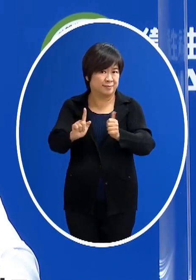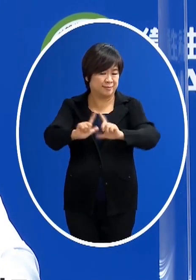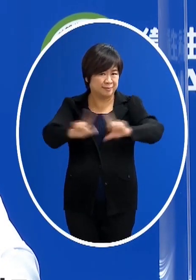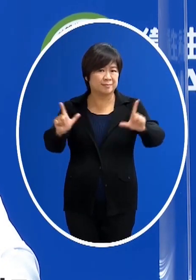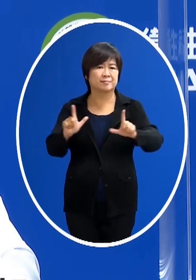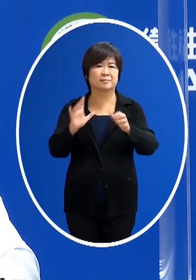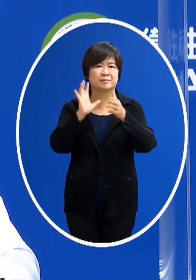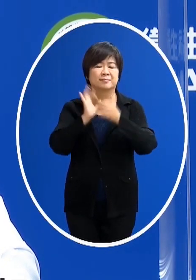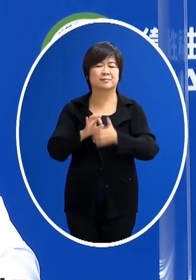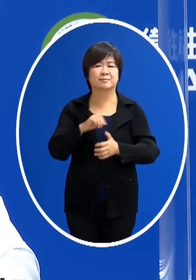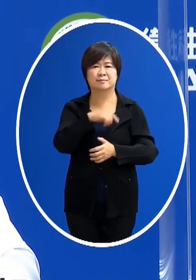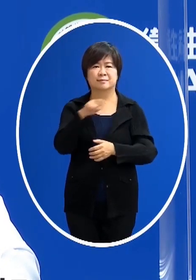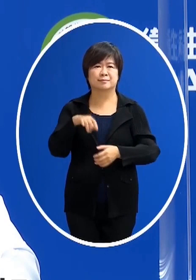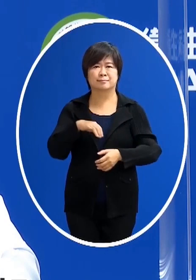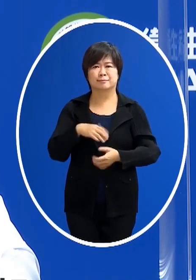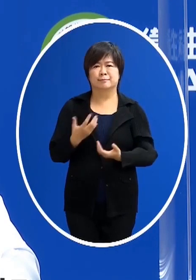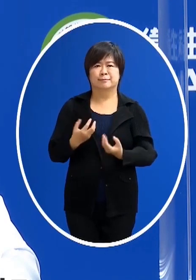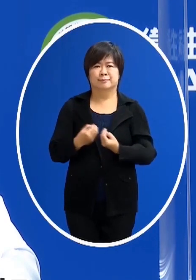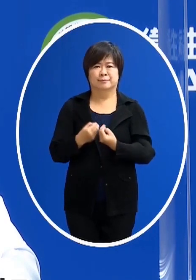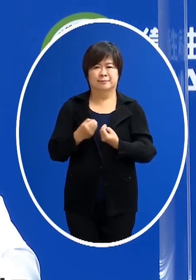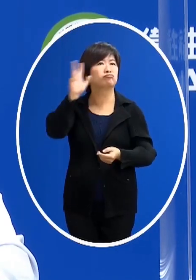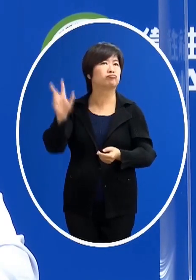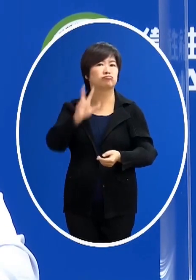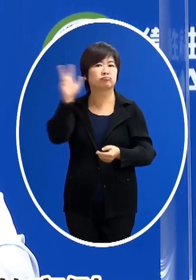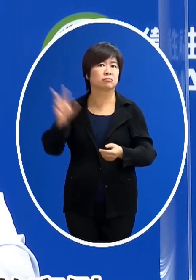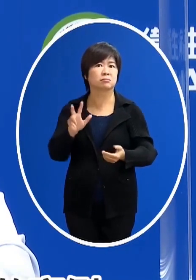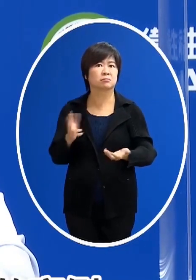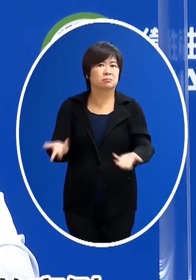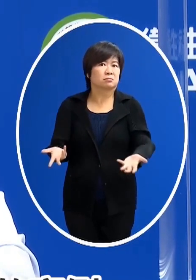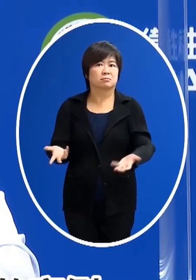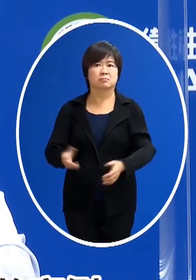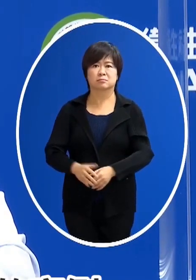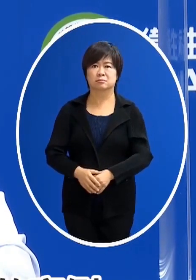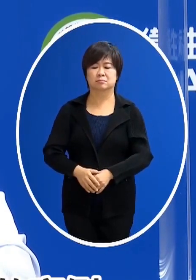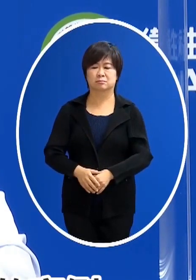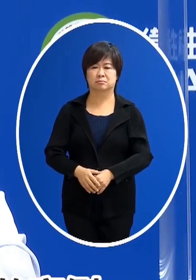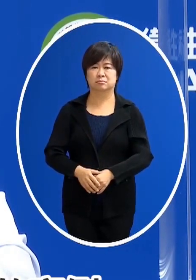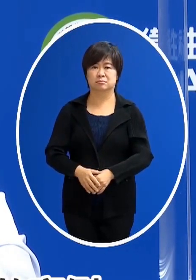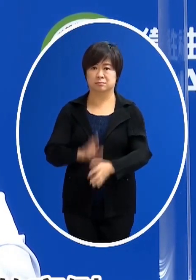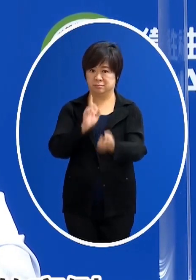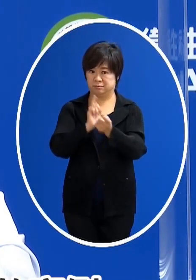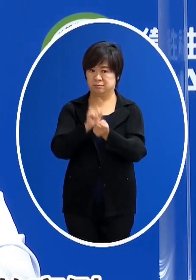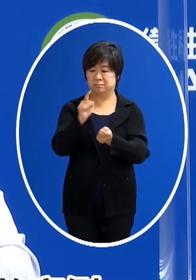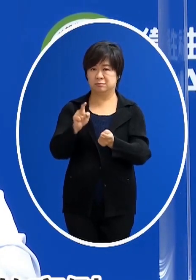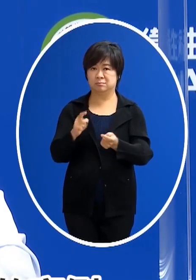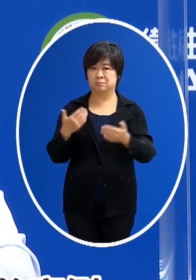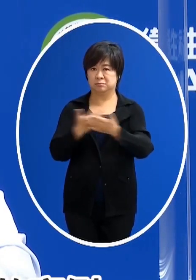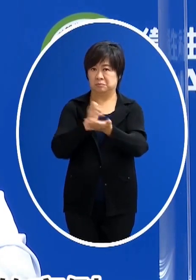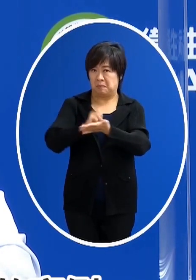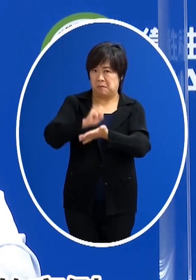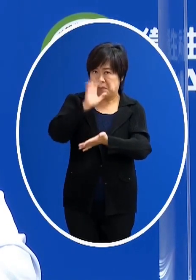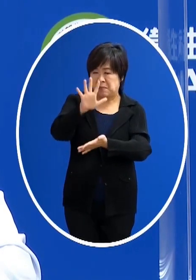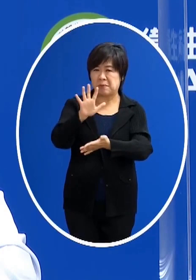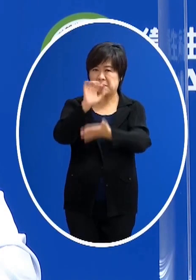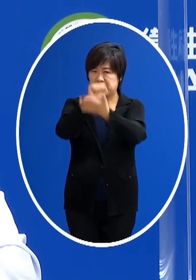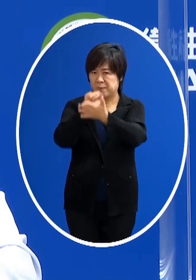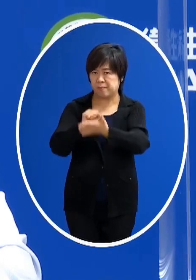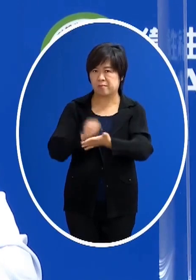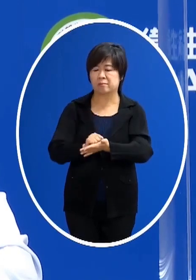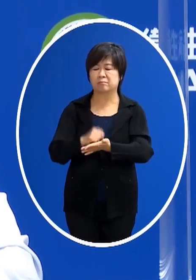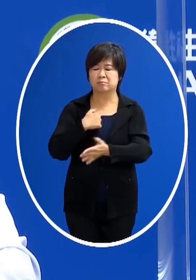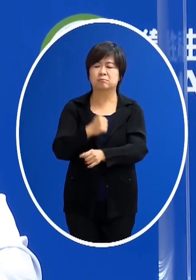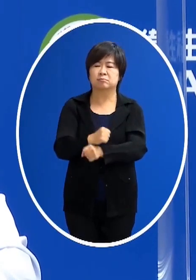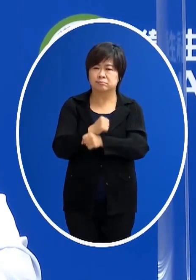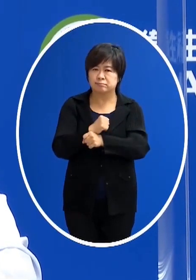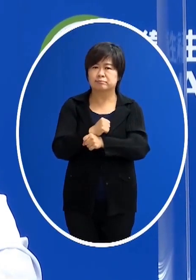会引发大家很多的联想嘛。那不过我们对任何的通报出来的案例我们都不敢